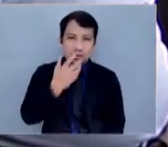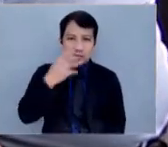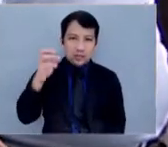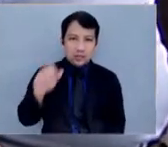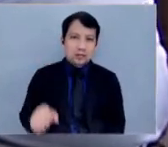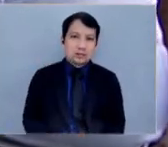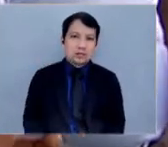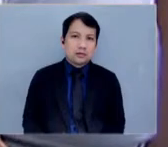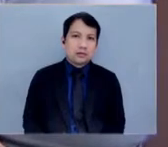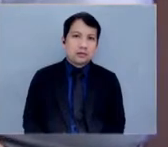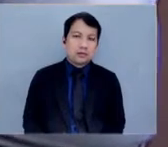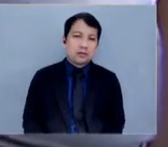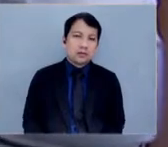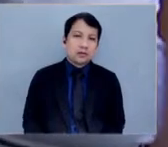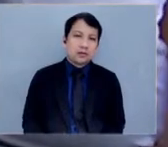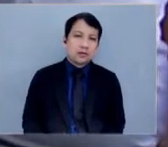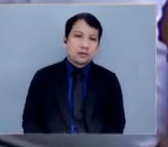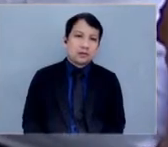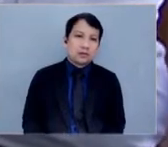Ayun, paano ngayon? Mainit?